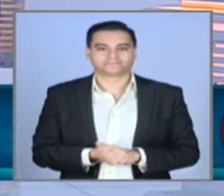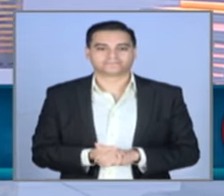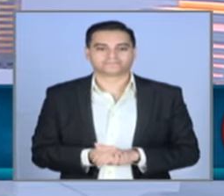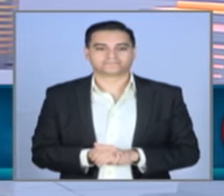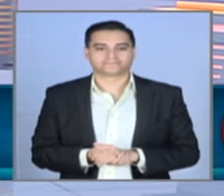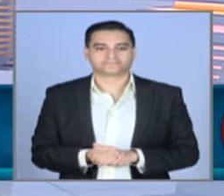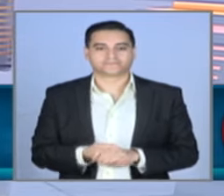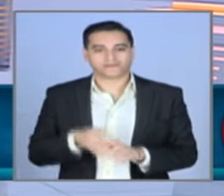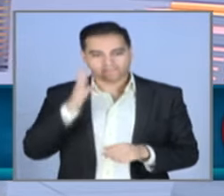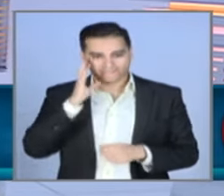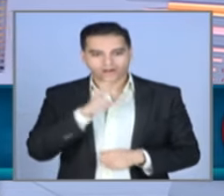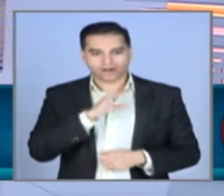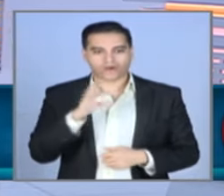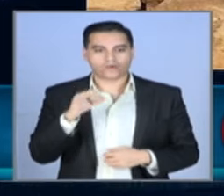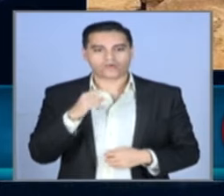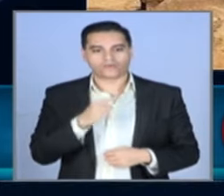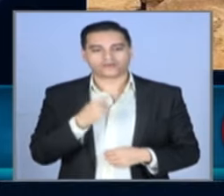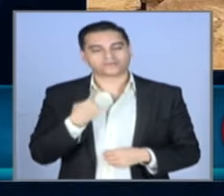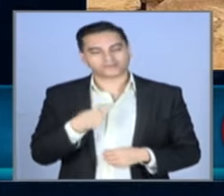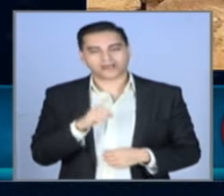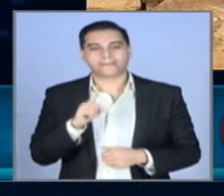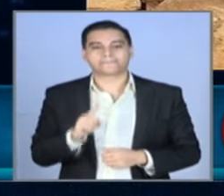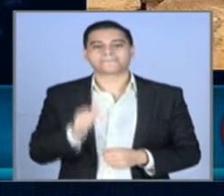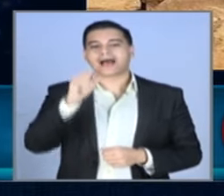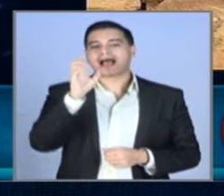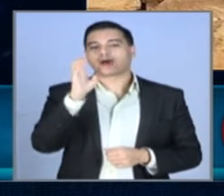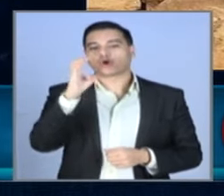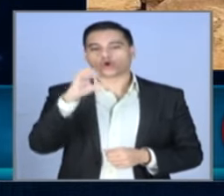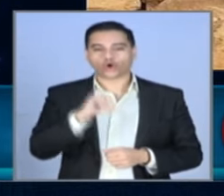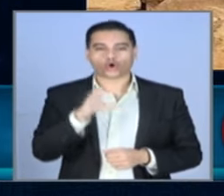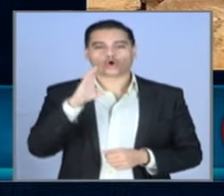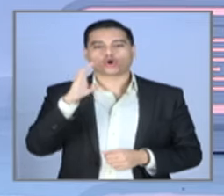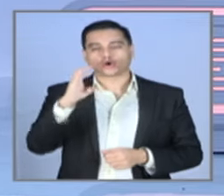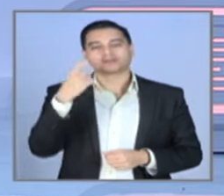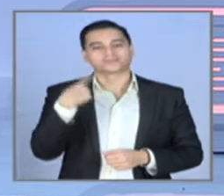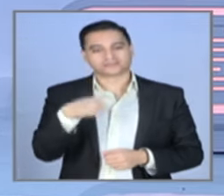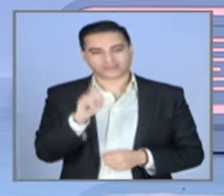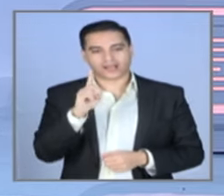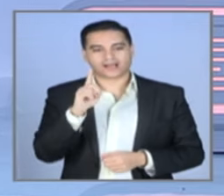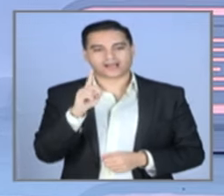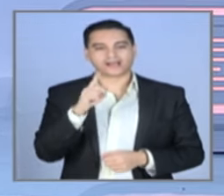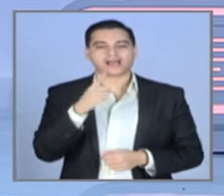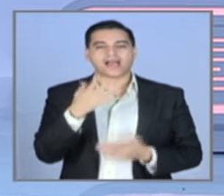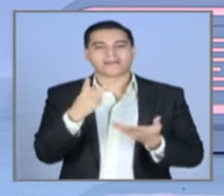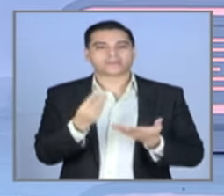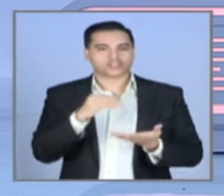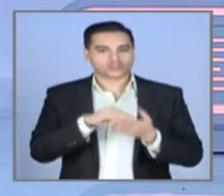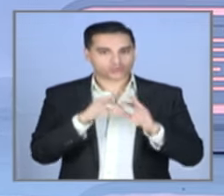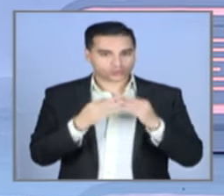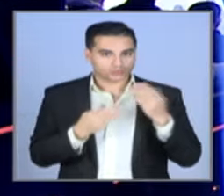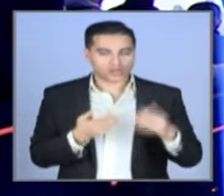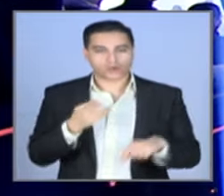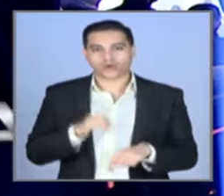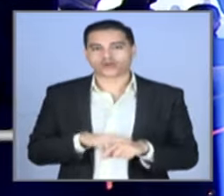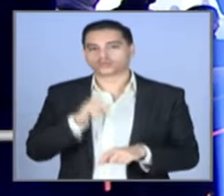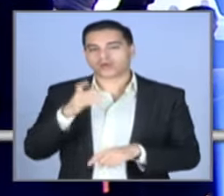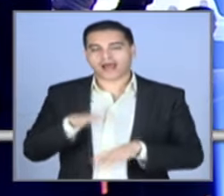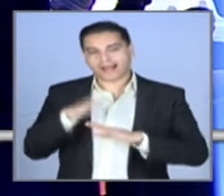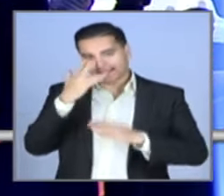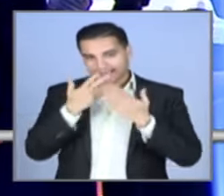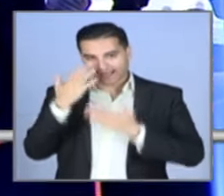مؤتمر باندونغ. عدم الانحياز. برافو عليك، برافو عليك. 10 نقط، 20 عيلة غانم، وعندنا سؤال في